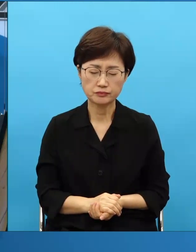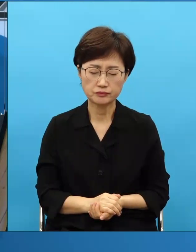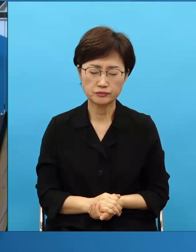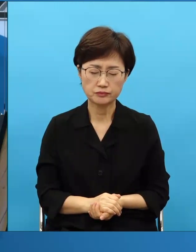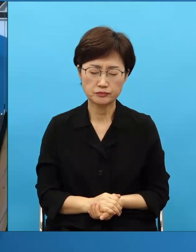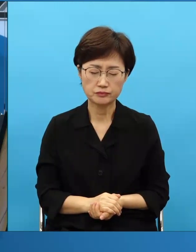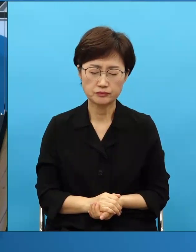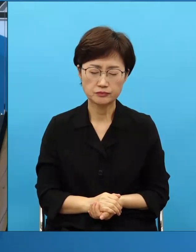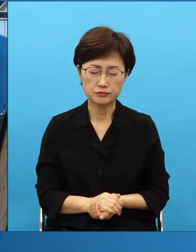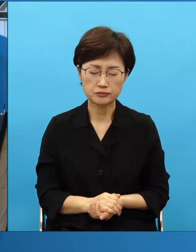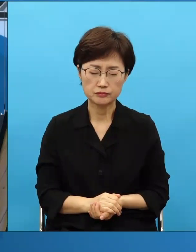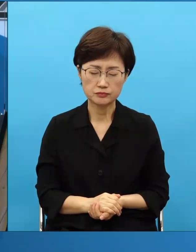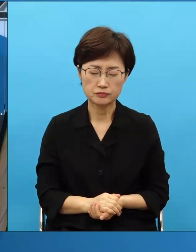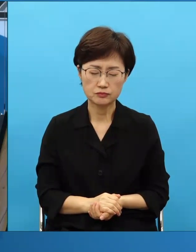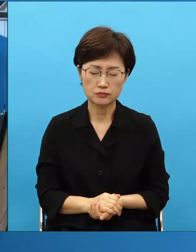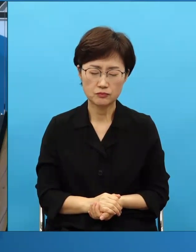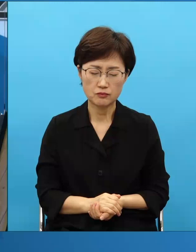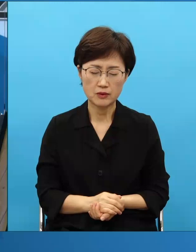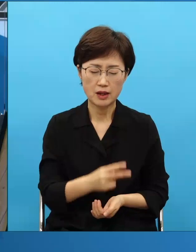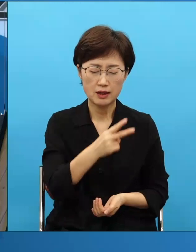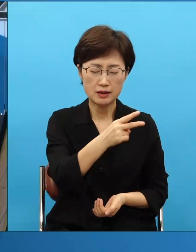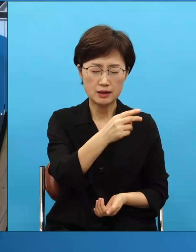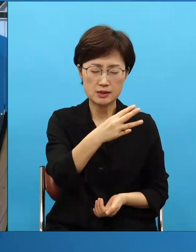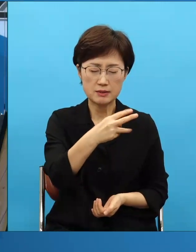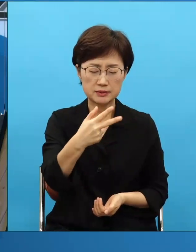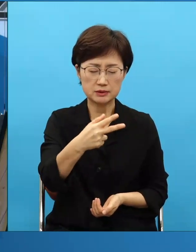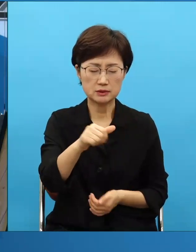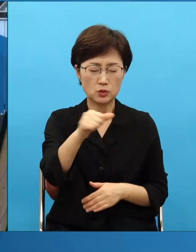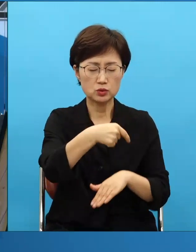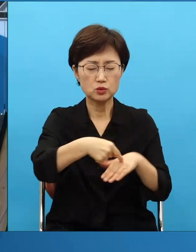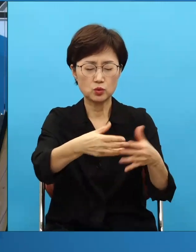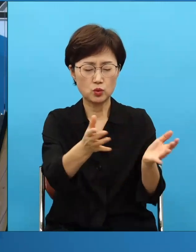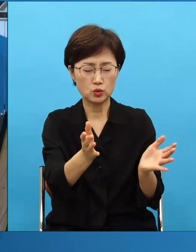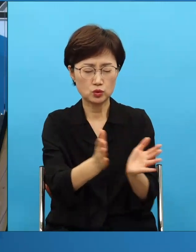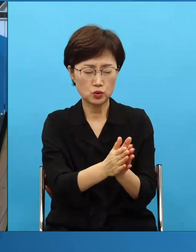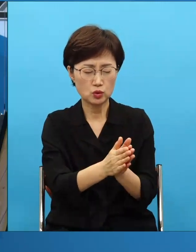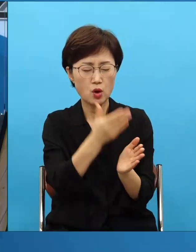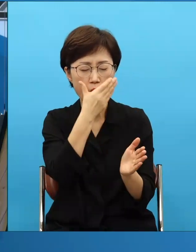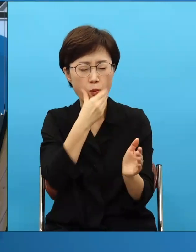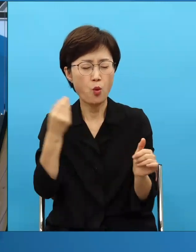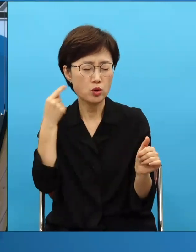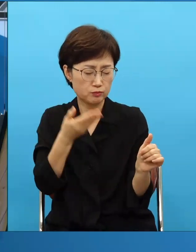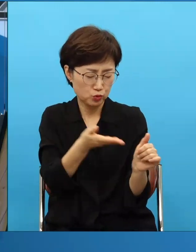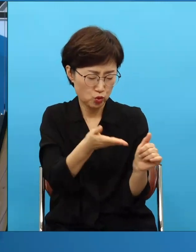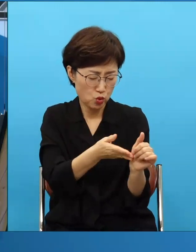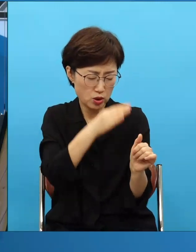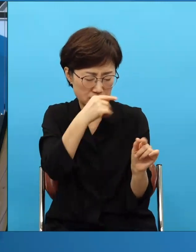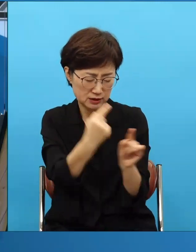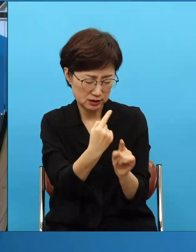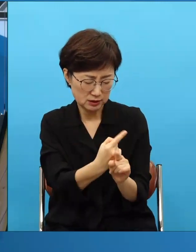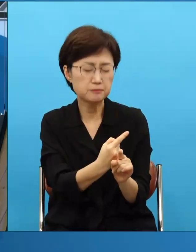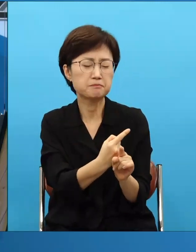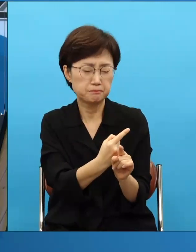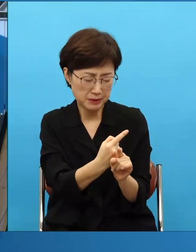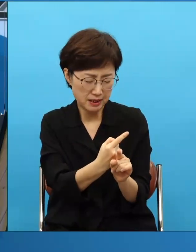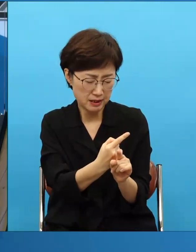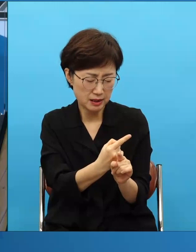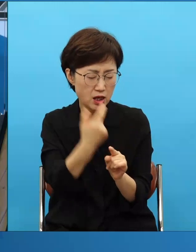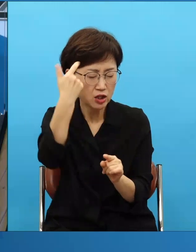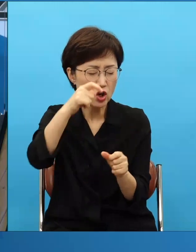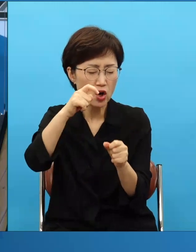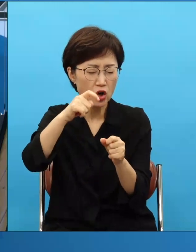future generations. 237로 총종족을 치유하고 영적 서밋의 비전을 이루는 성전이 건축되게